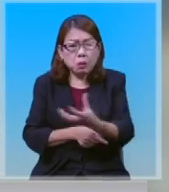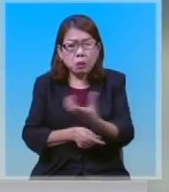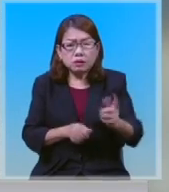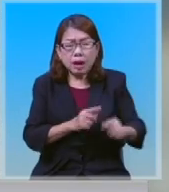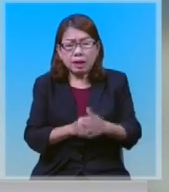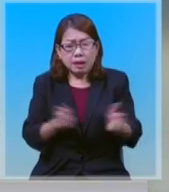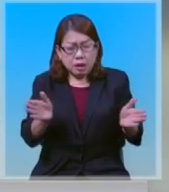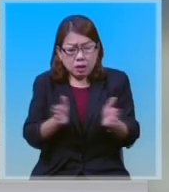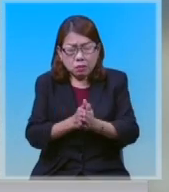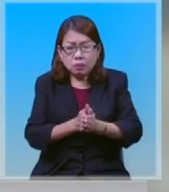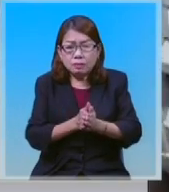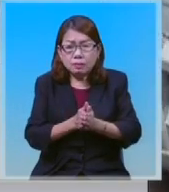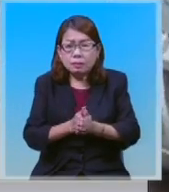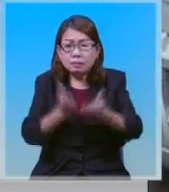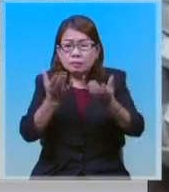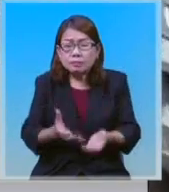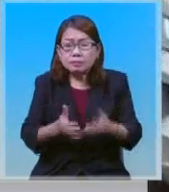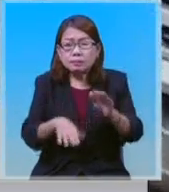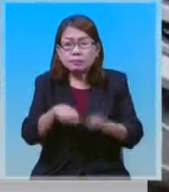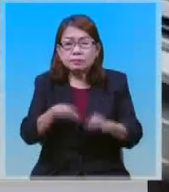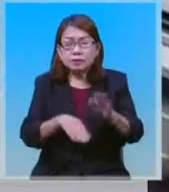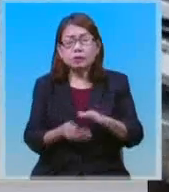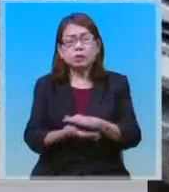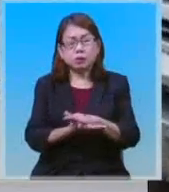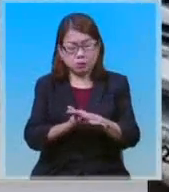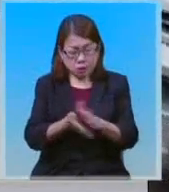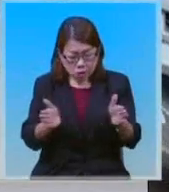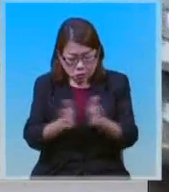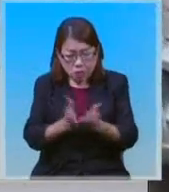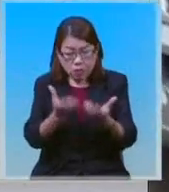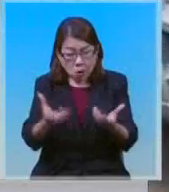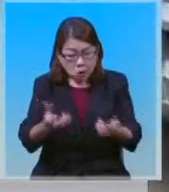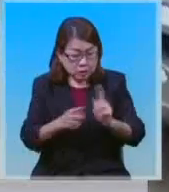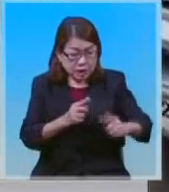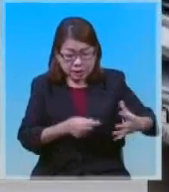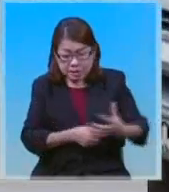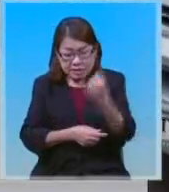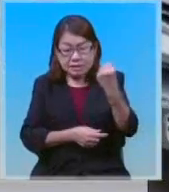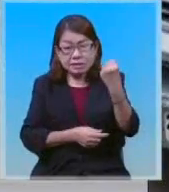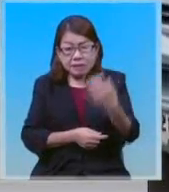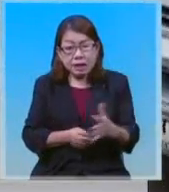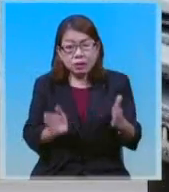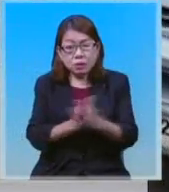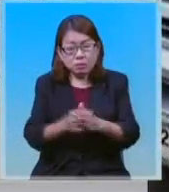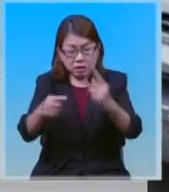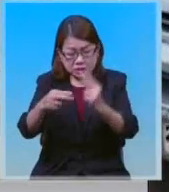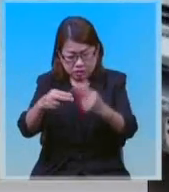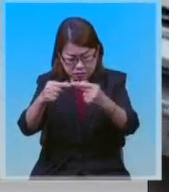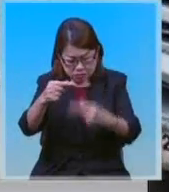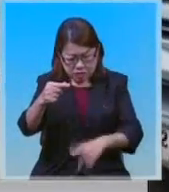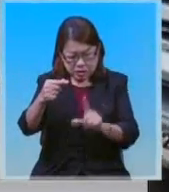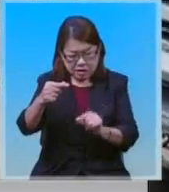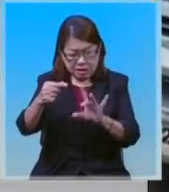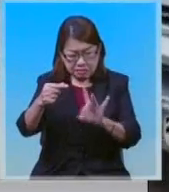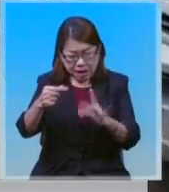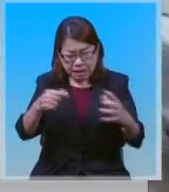กันเนี่ยก็ประมาณขออภัยค่ะของกลางอื่นๆโดยภาพรวมแล้วเนี่ย28รายการก็ถูกจับกุม